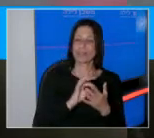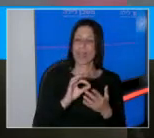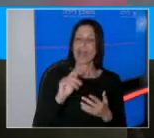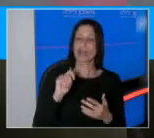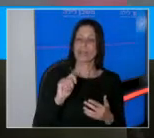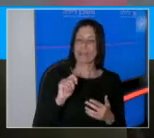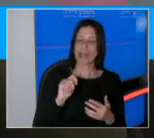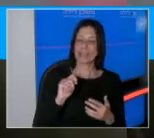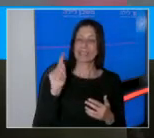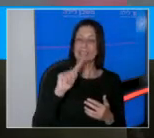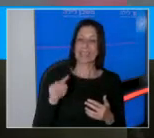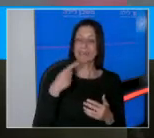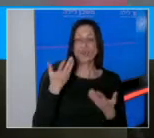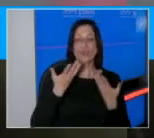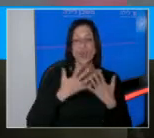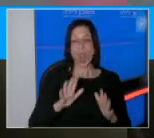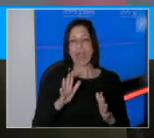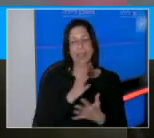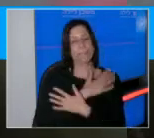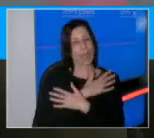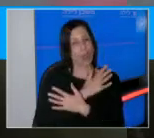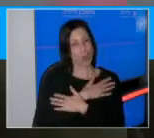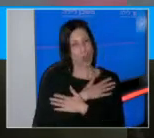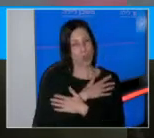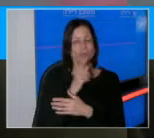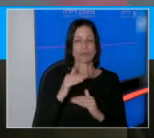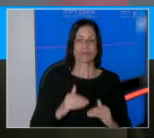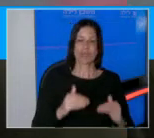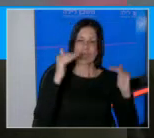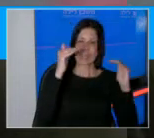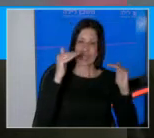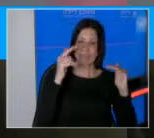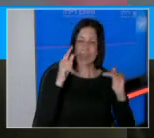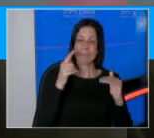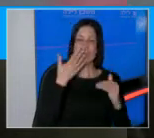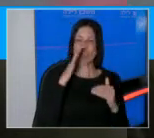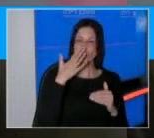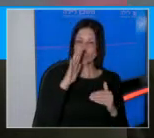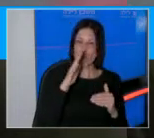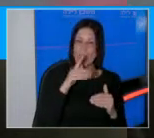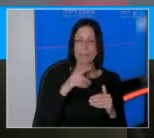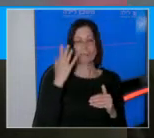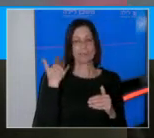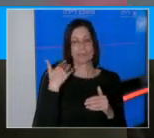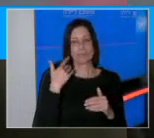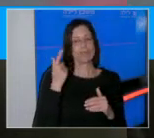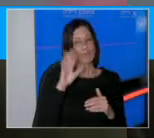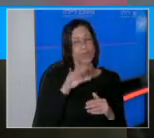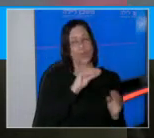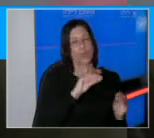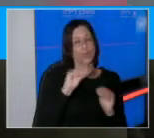ורטה זהבי. הוא בעצם נולד במרוקו, הוא גדל במוסרר בירושלים, היה שלב אפילו שהוא הגיע